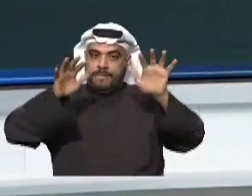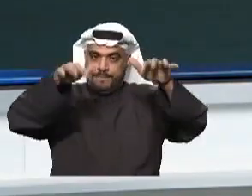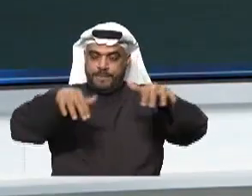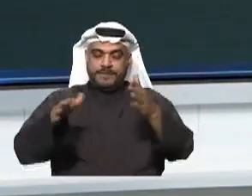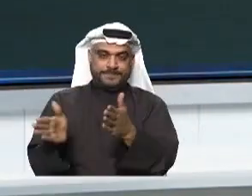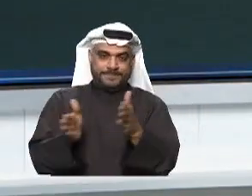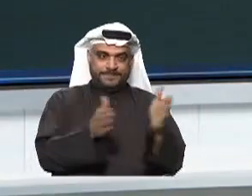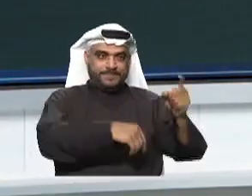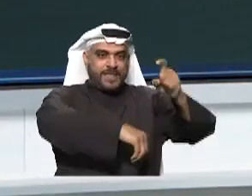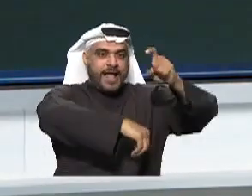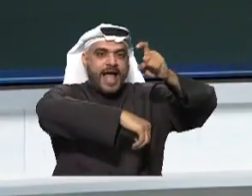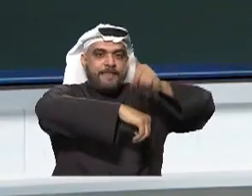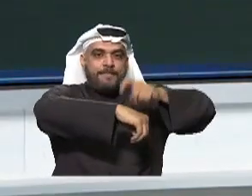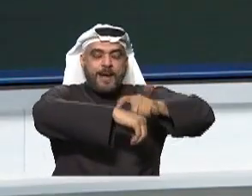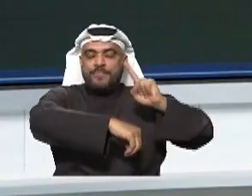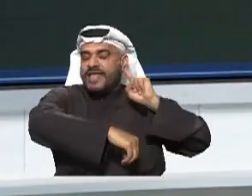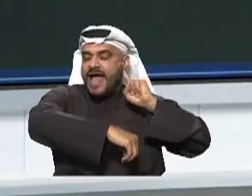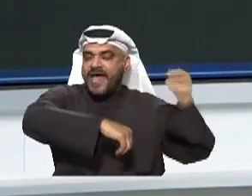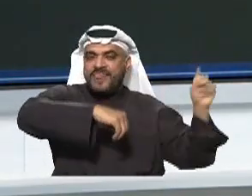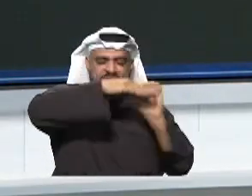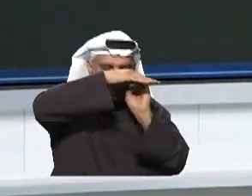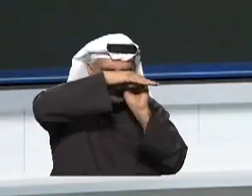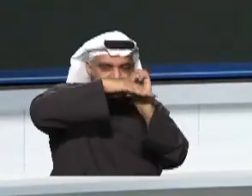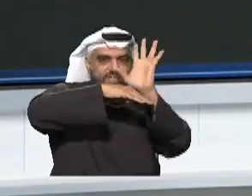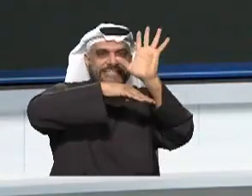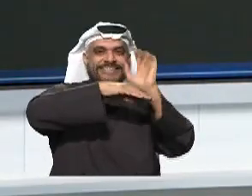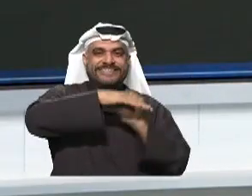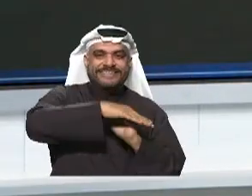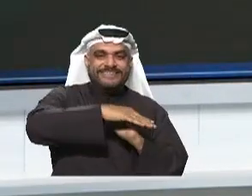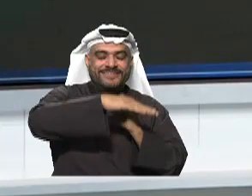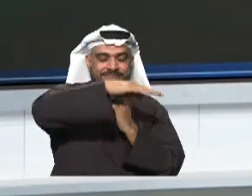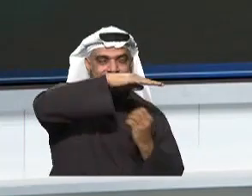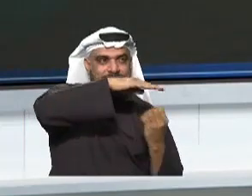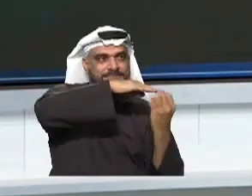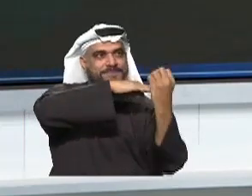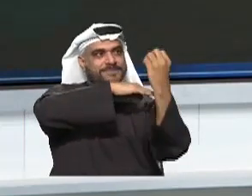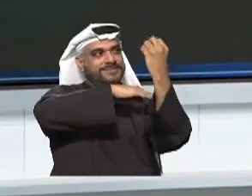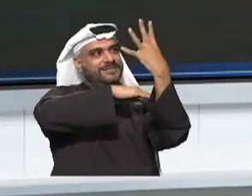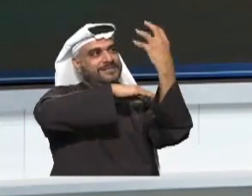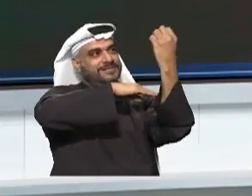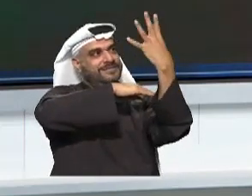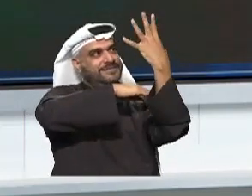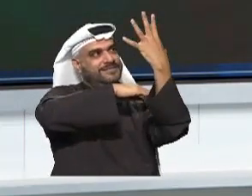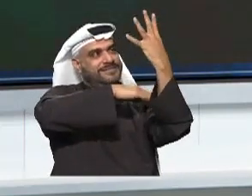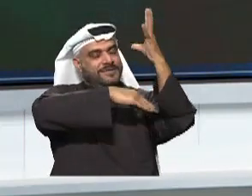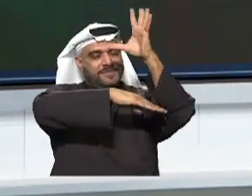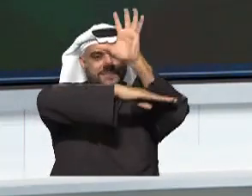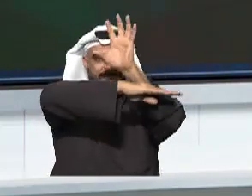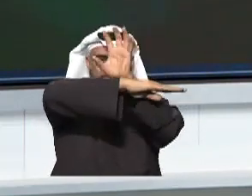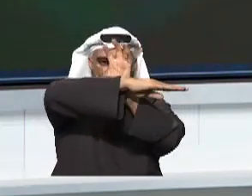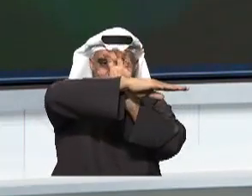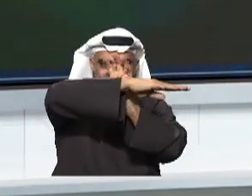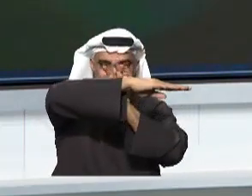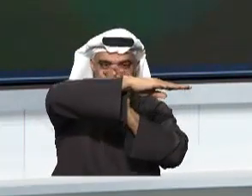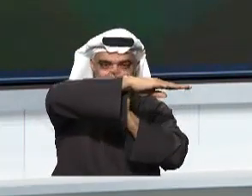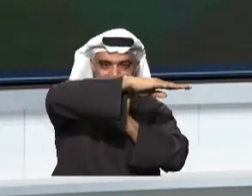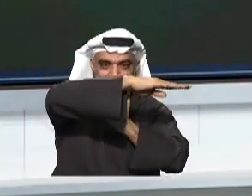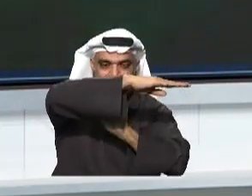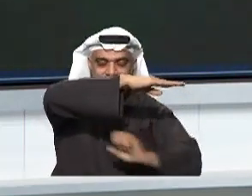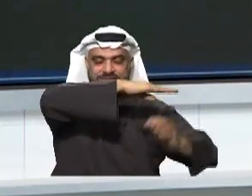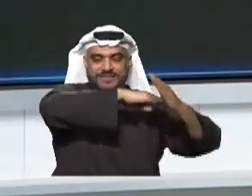فترات الحمل. موعد أذان الفجر الساعة 5:16 دقيقة، شروق الشمس الساعة 6:41، أما غروب الشمس بمشيئة الله